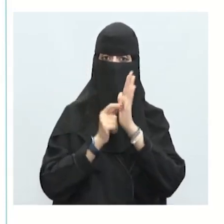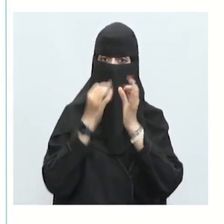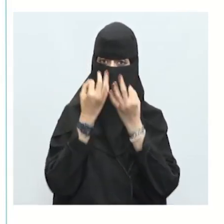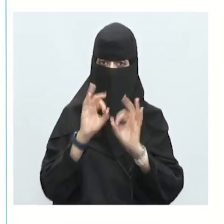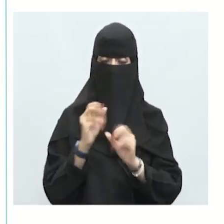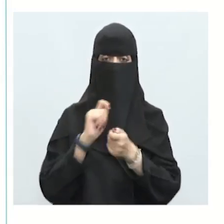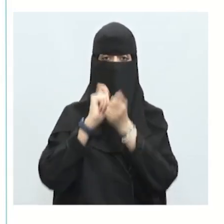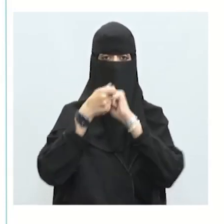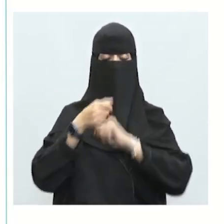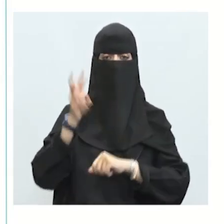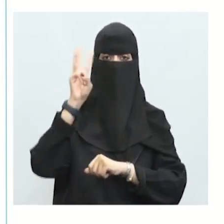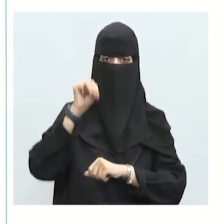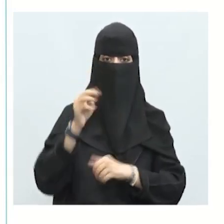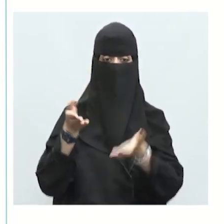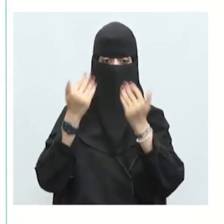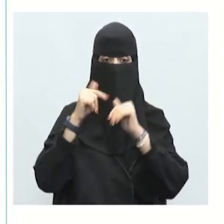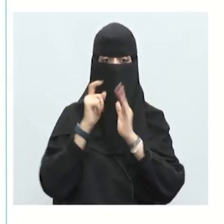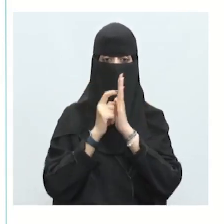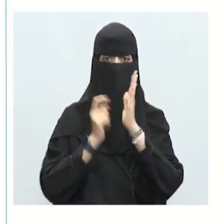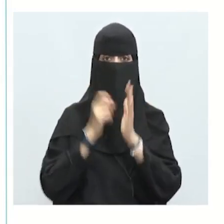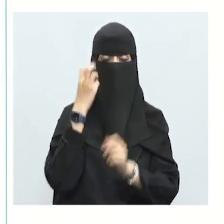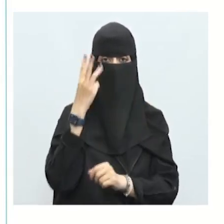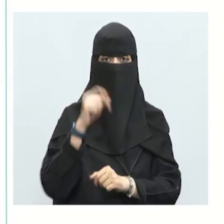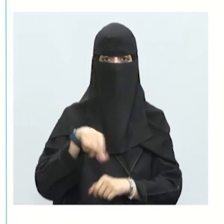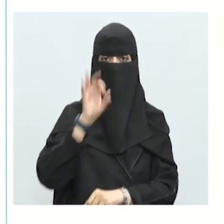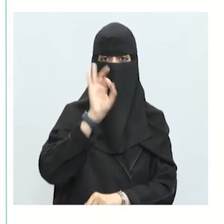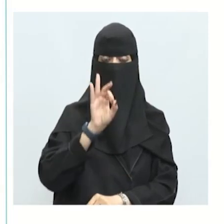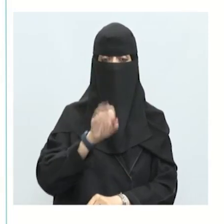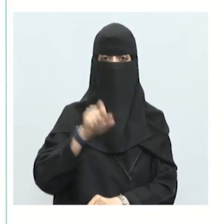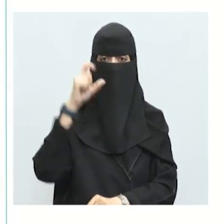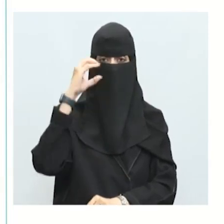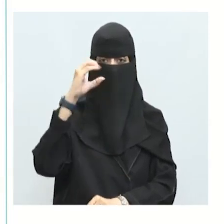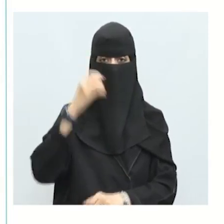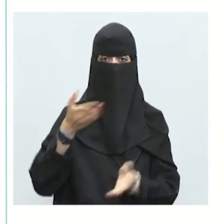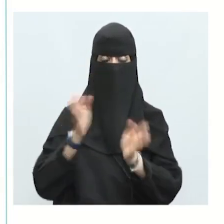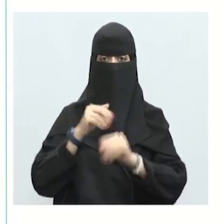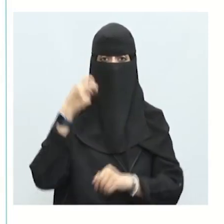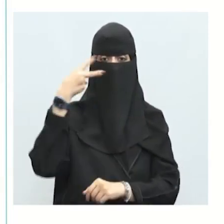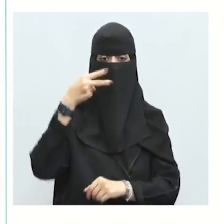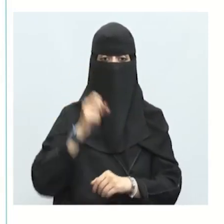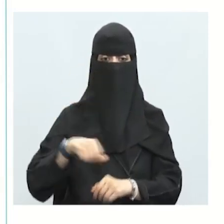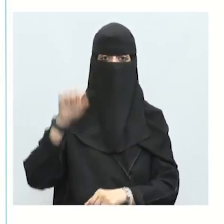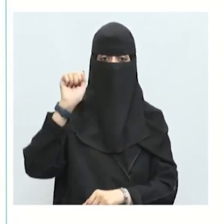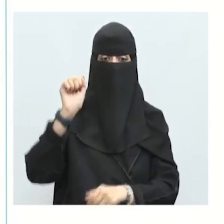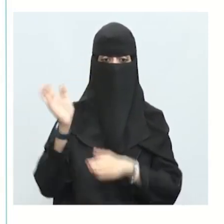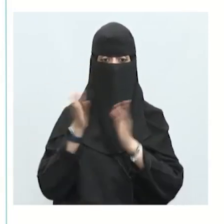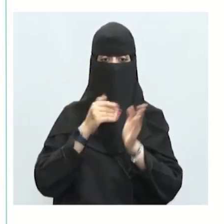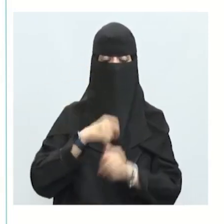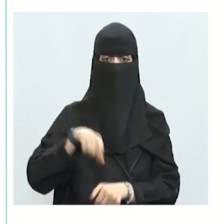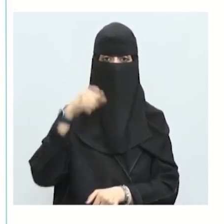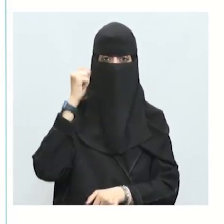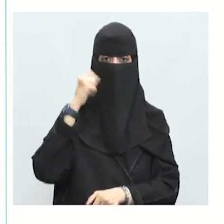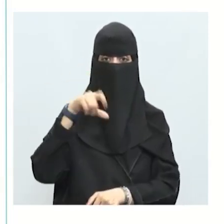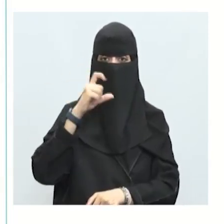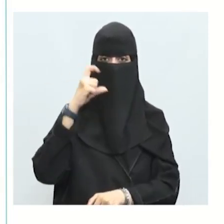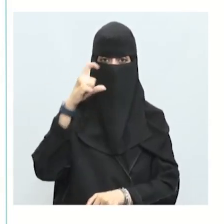ام ثم عندنا الشرط الثالث اللي هو اف سي اكبر من الا a اند سي اكبر من بي